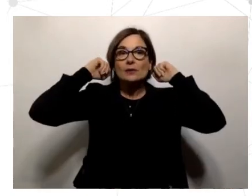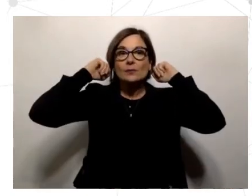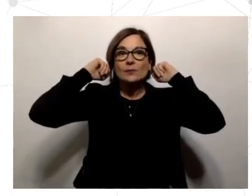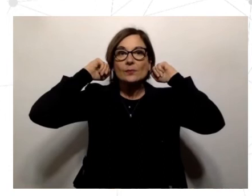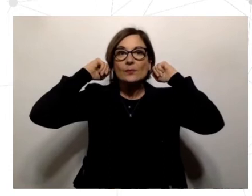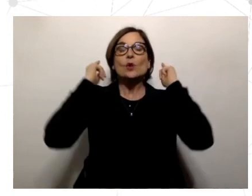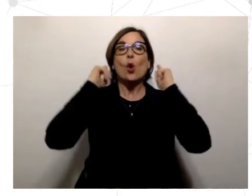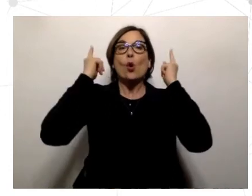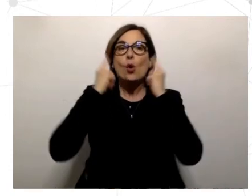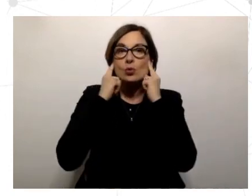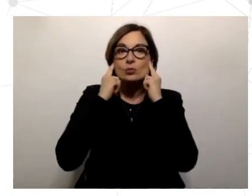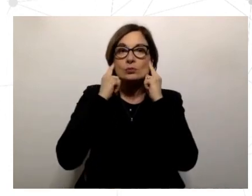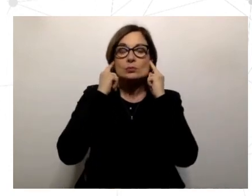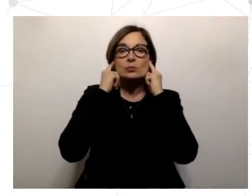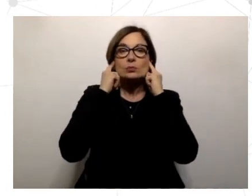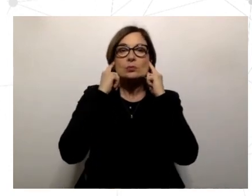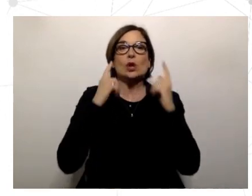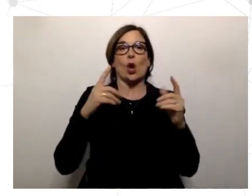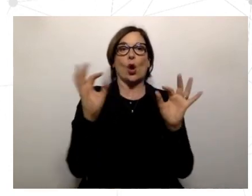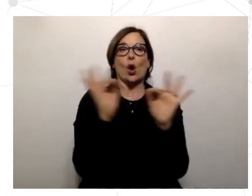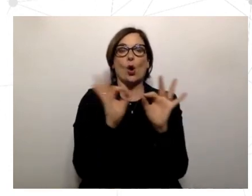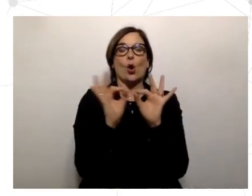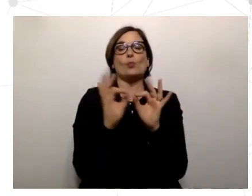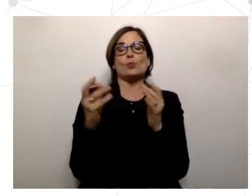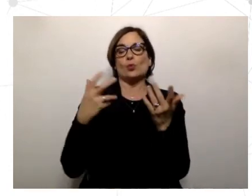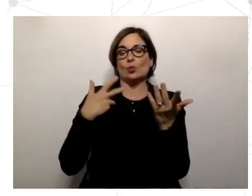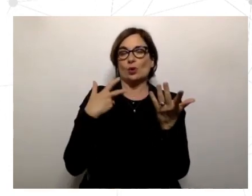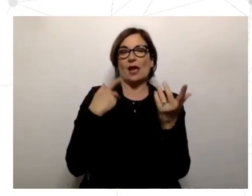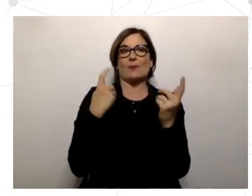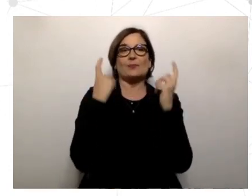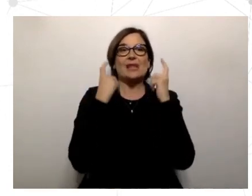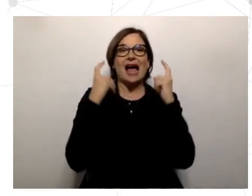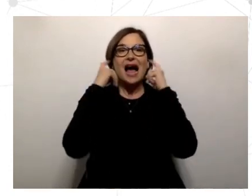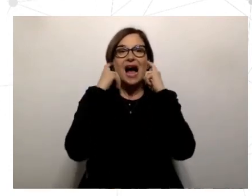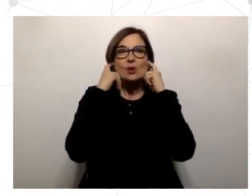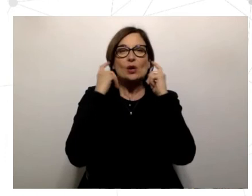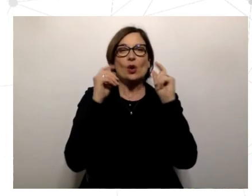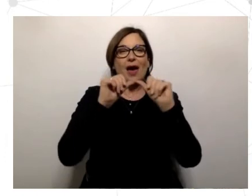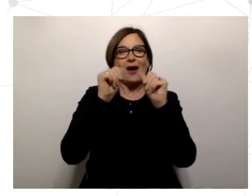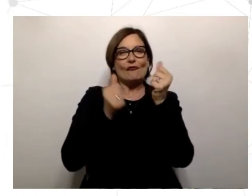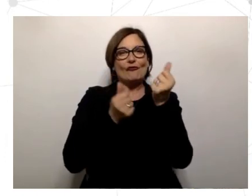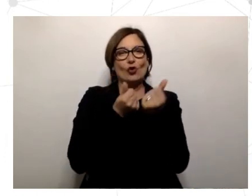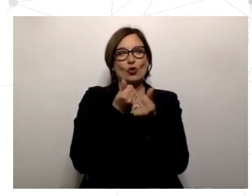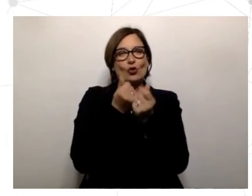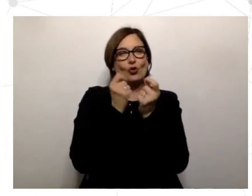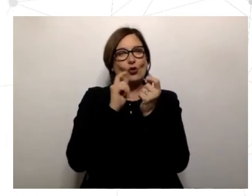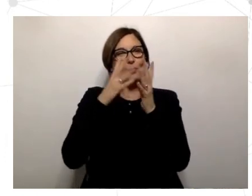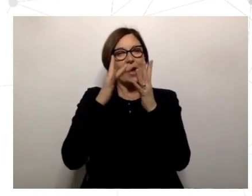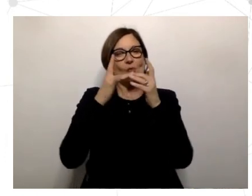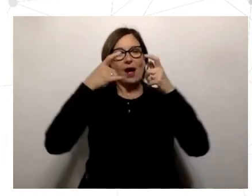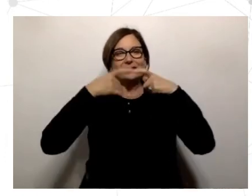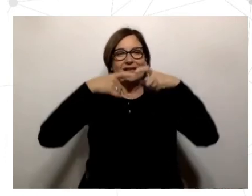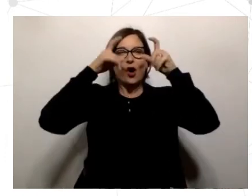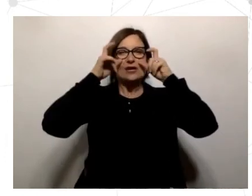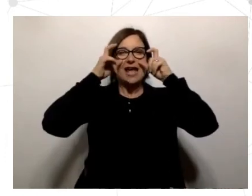pochino davanti. O ci sono degli auricolari che hanno la forma di quasi di occhiali da sole,